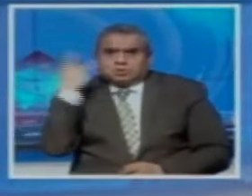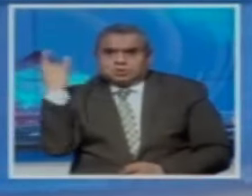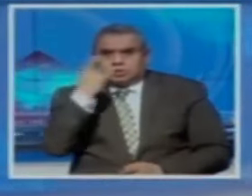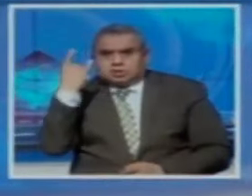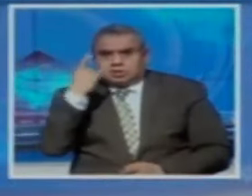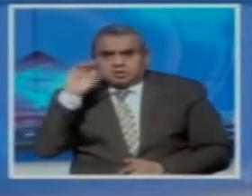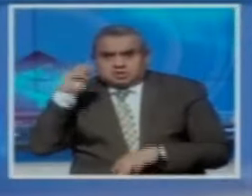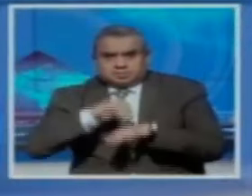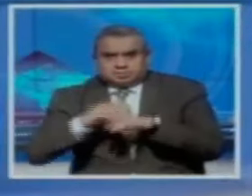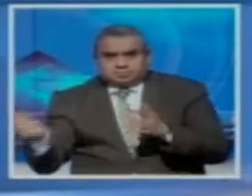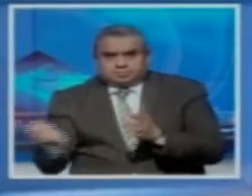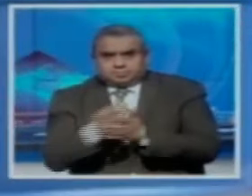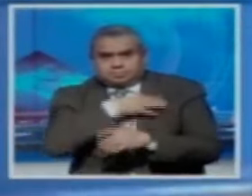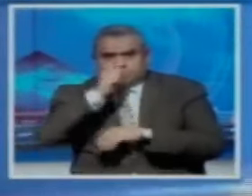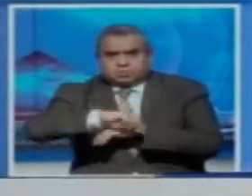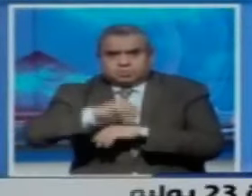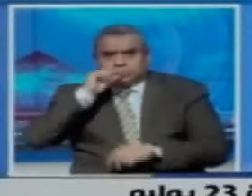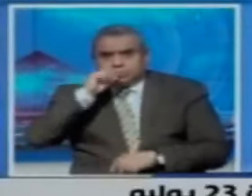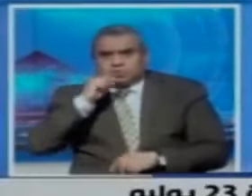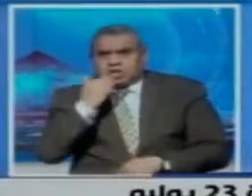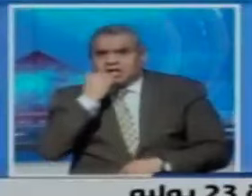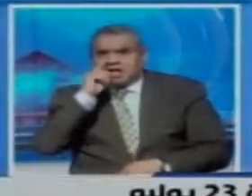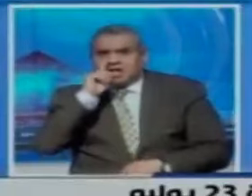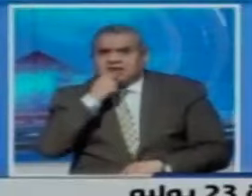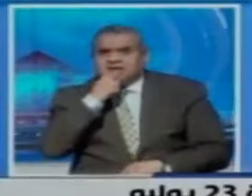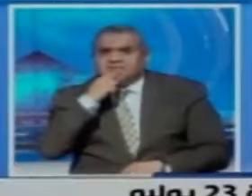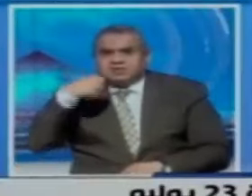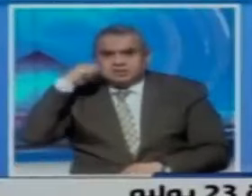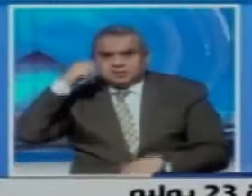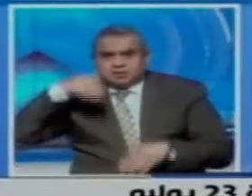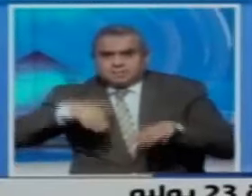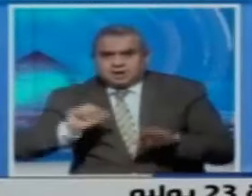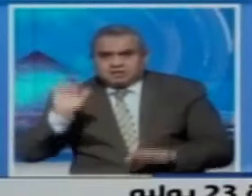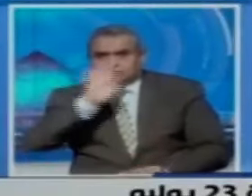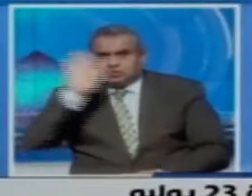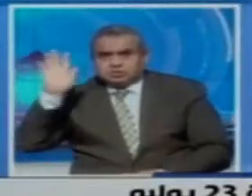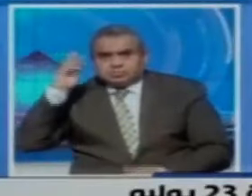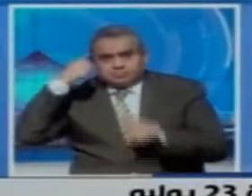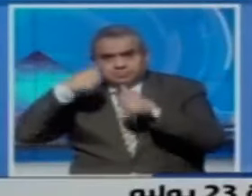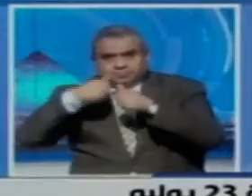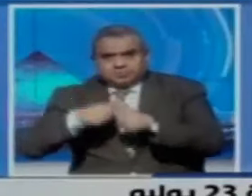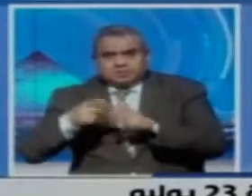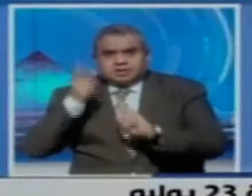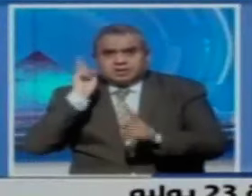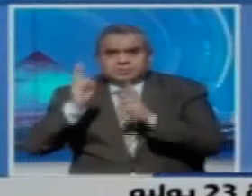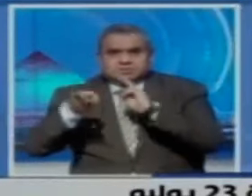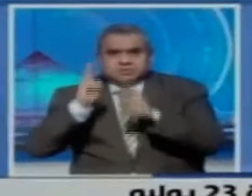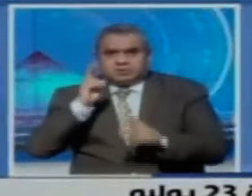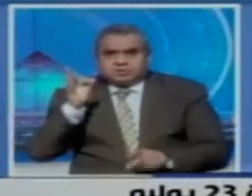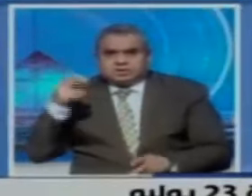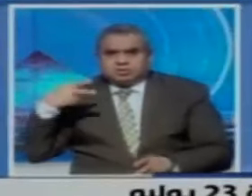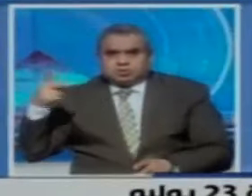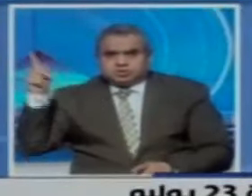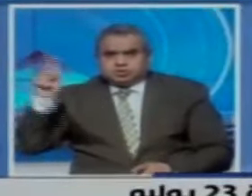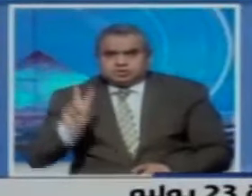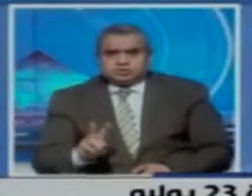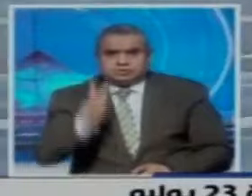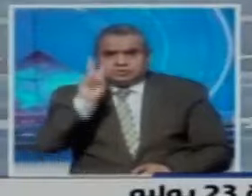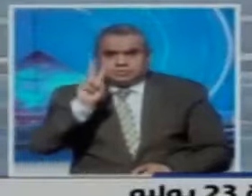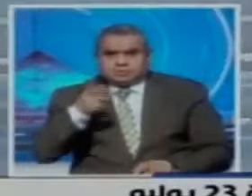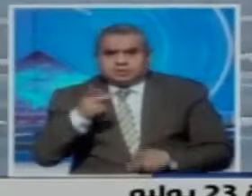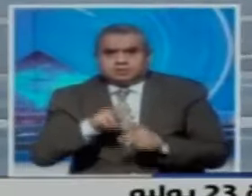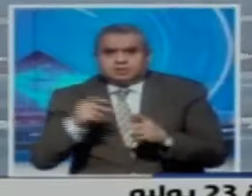الداخلية برقية تهنئة إلى المستشار دكتور حنفي جبالي رئيس مجلس النواب بمناسبة الاحتفال بذكرى الثورة 23